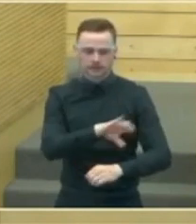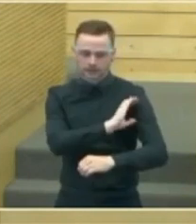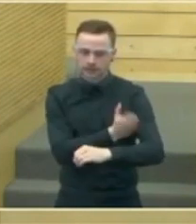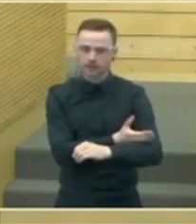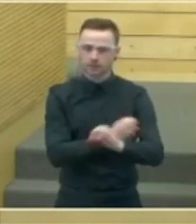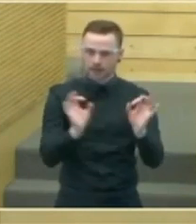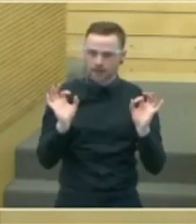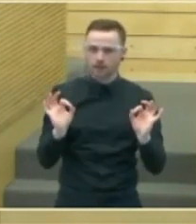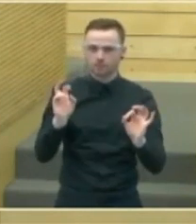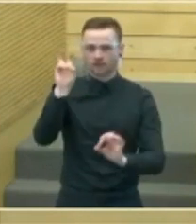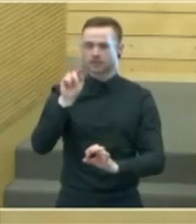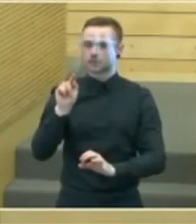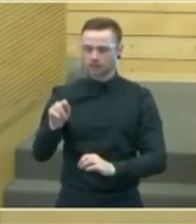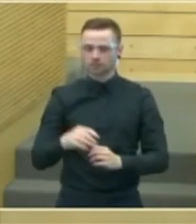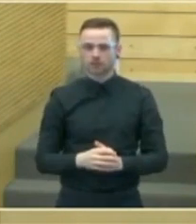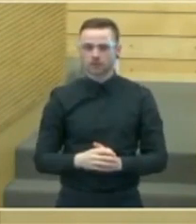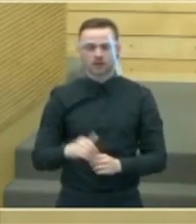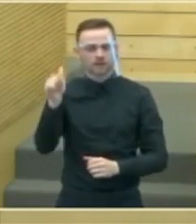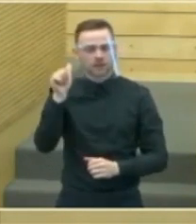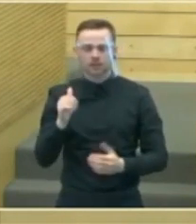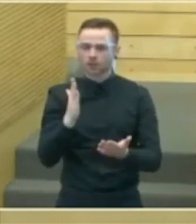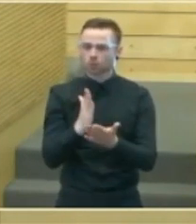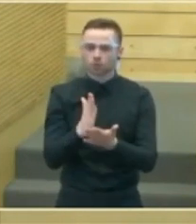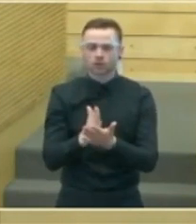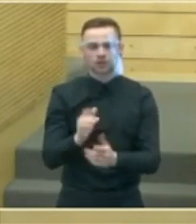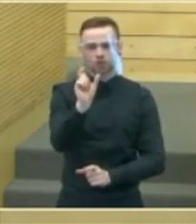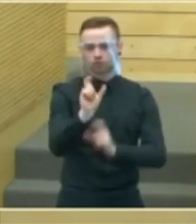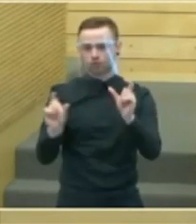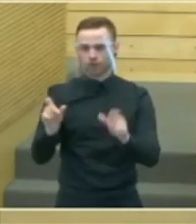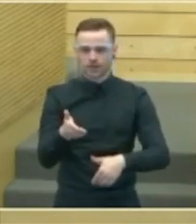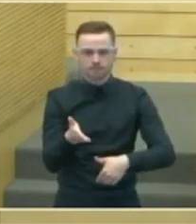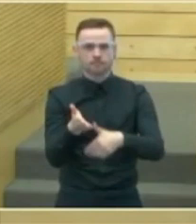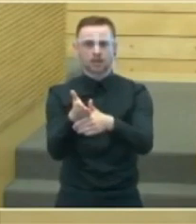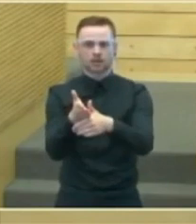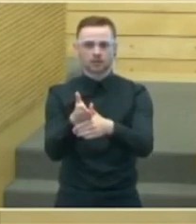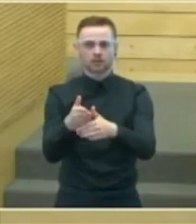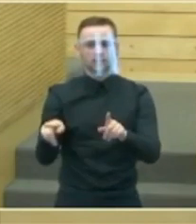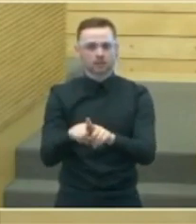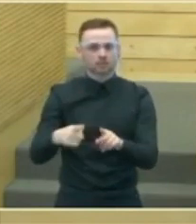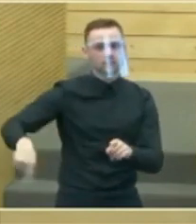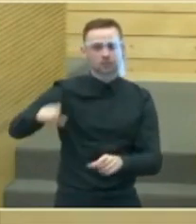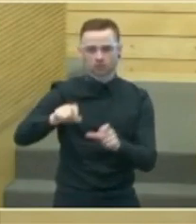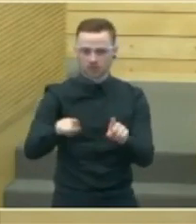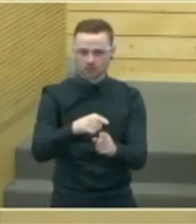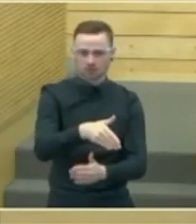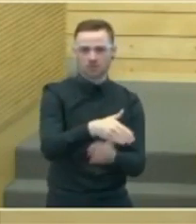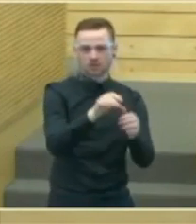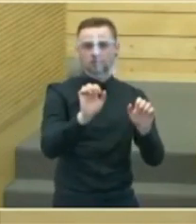valstybė, kuri visada ateitų žmonėms į pagalbą ir pati galėtų tikėtis jų paramos.